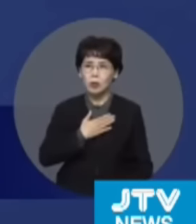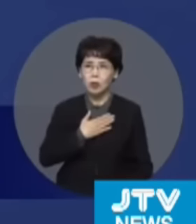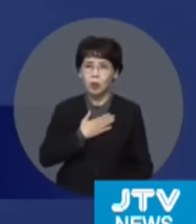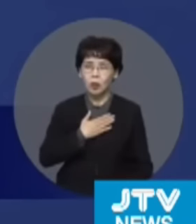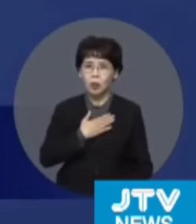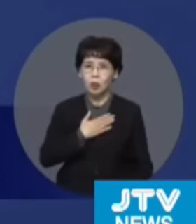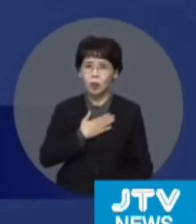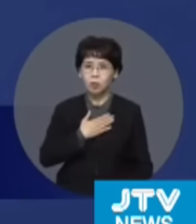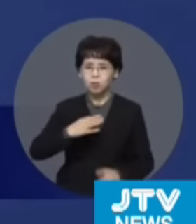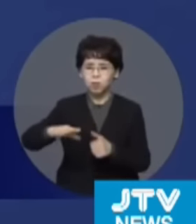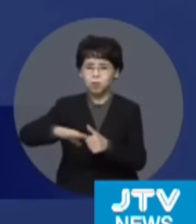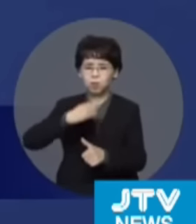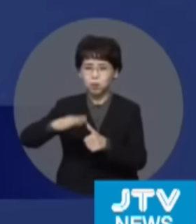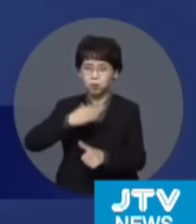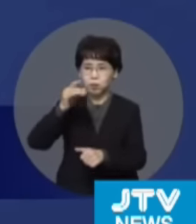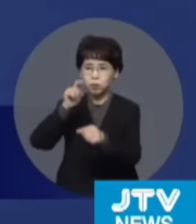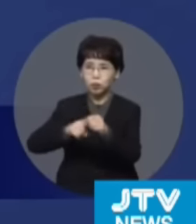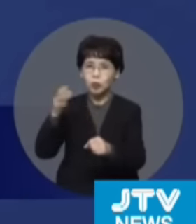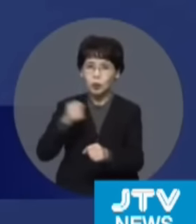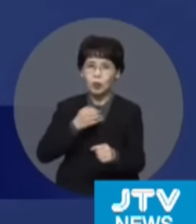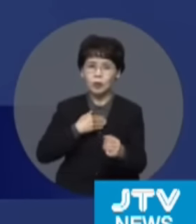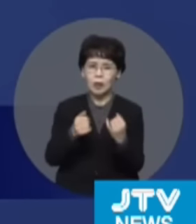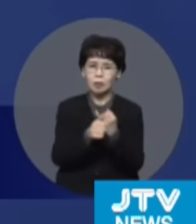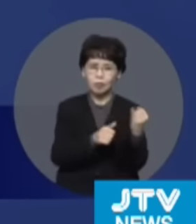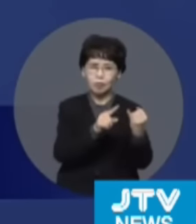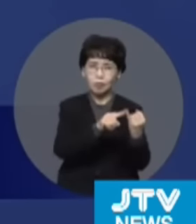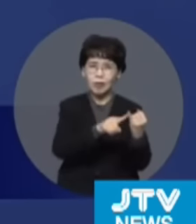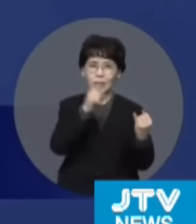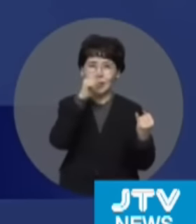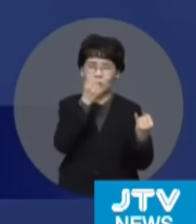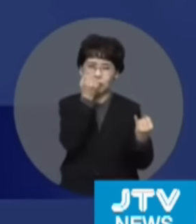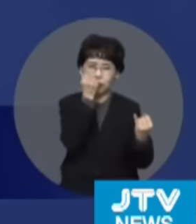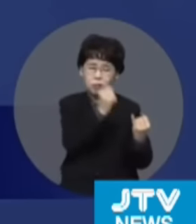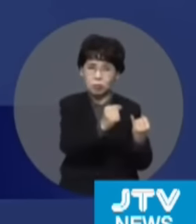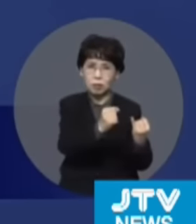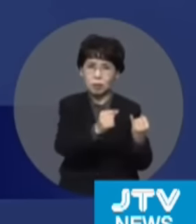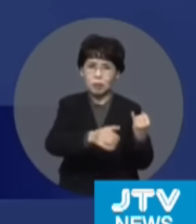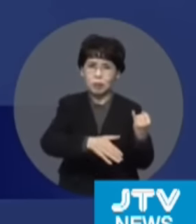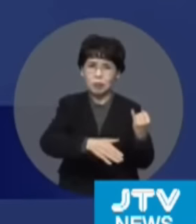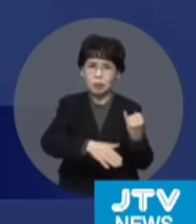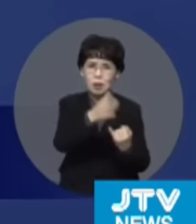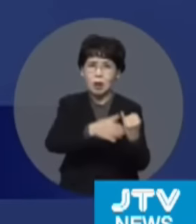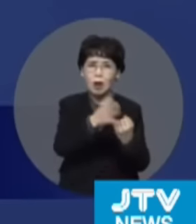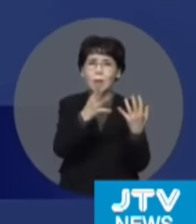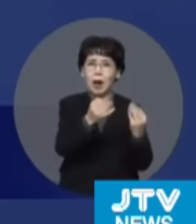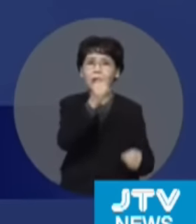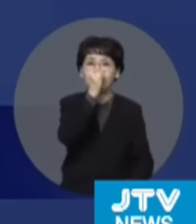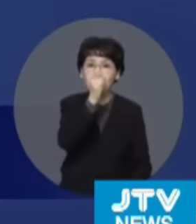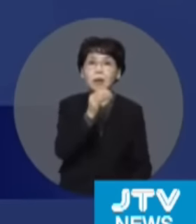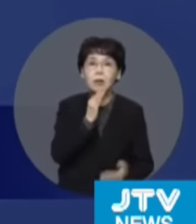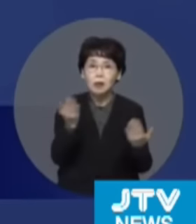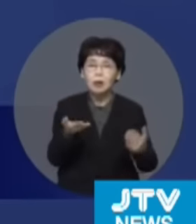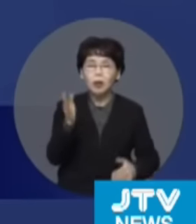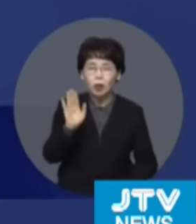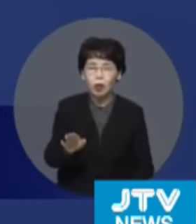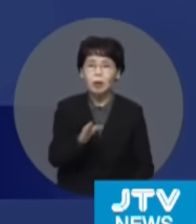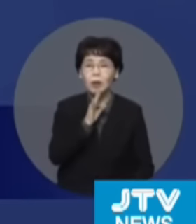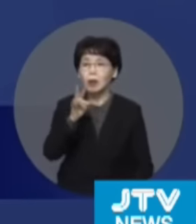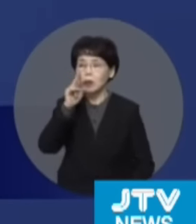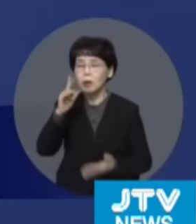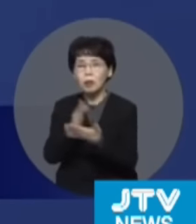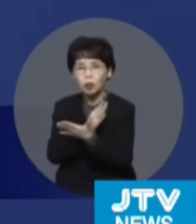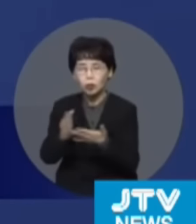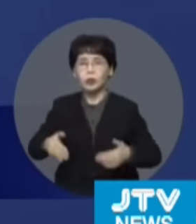많이 좀 악마화시킨 거는 있습니다. 그러나 우리가 가릴 거는 명확하게 가려야 되고 저도